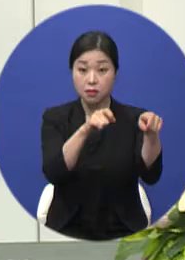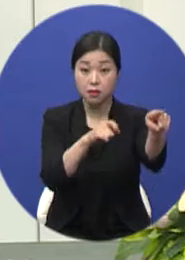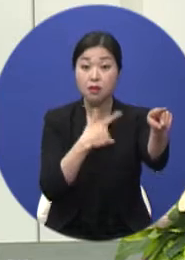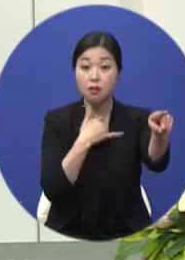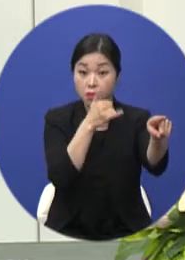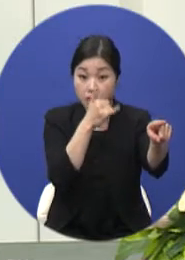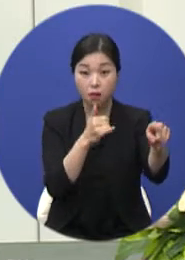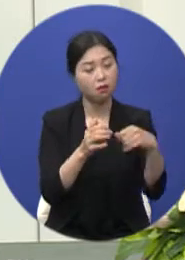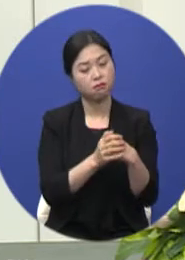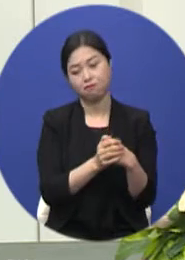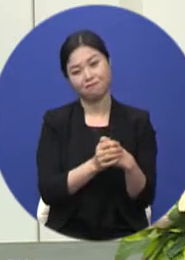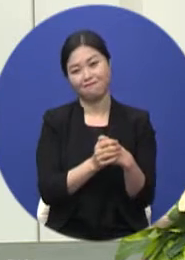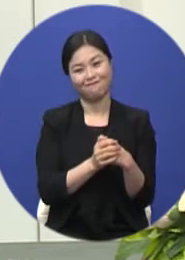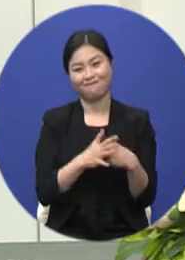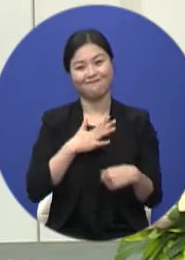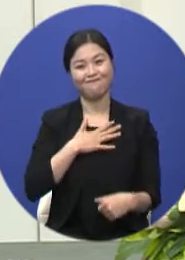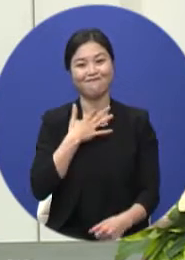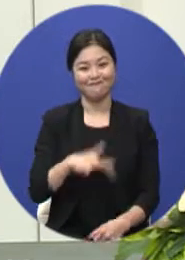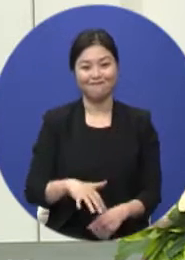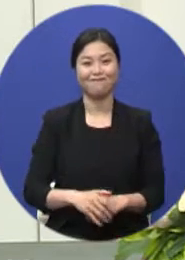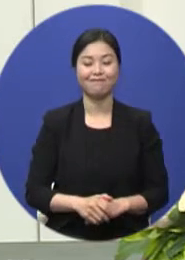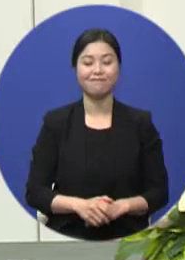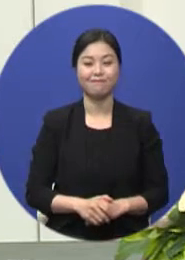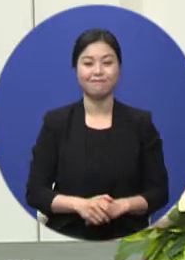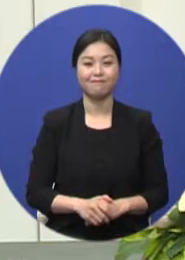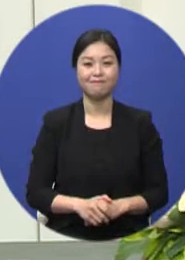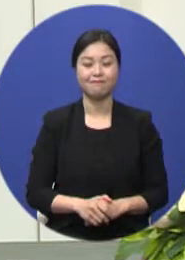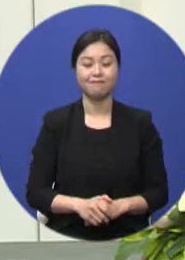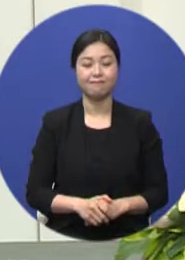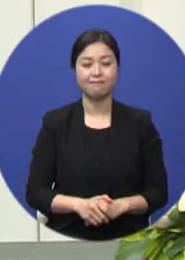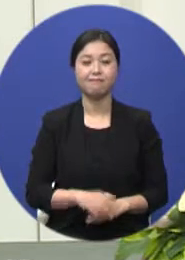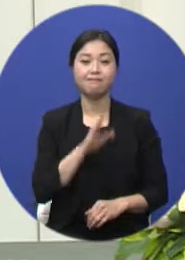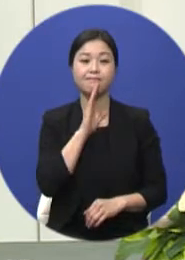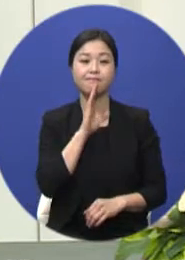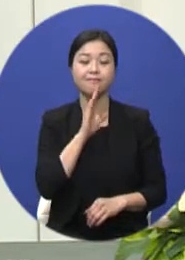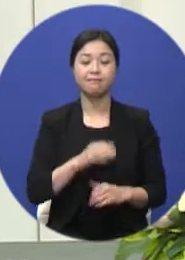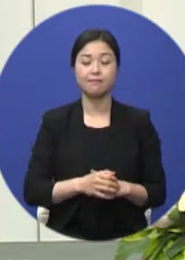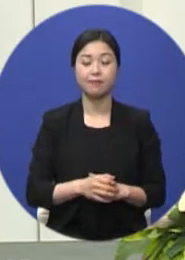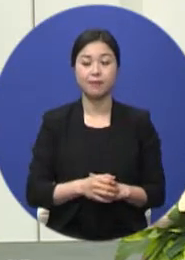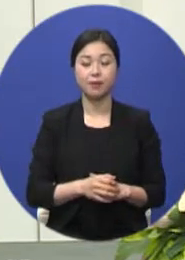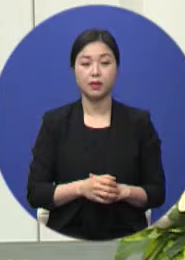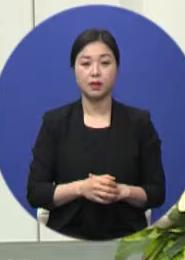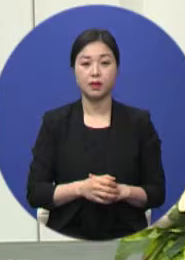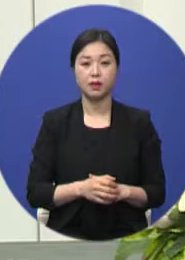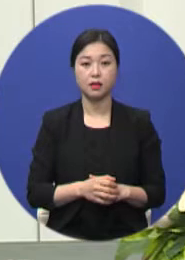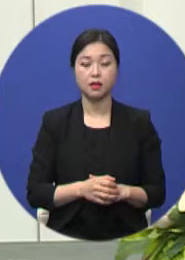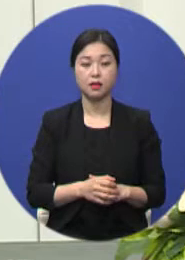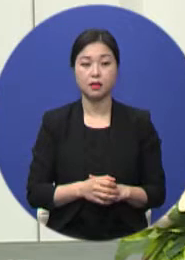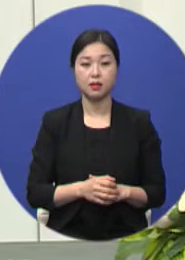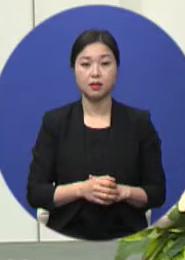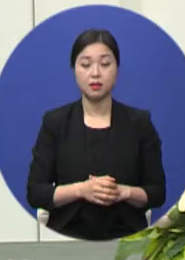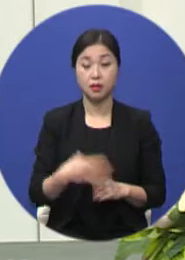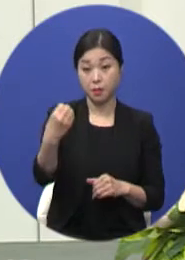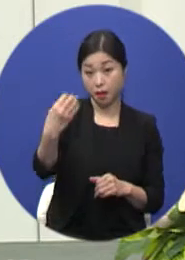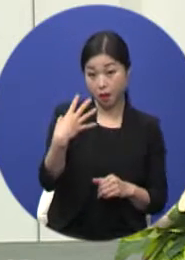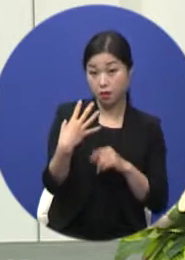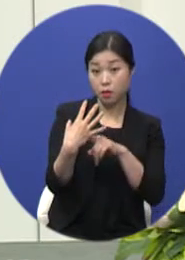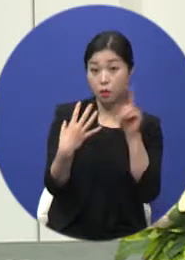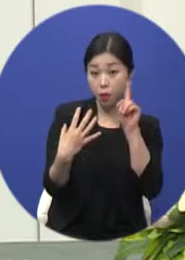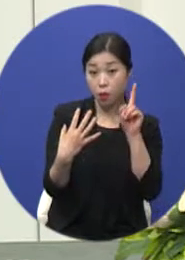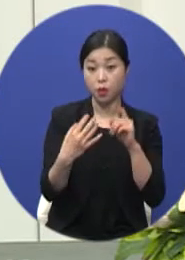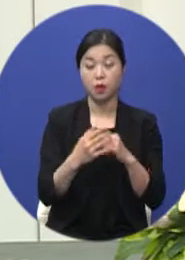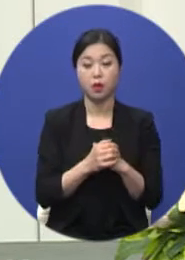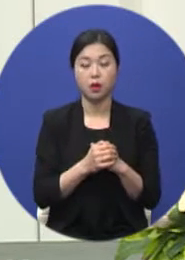저는 아직까지는 경험은 없고요. 그렇겠네. 그, 맞아요. 아까 그 선생님 말씀하시는 그 과정에 그